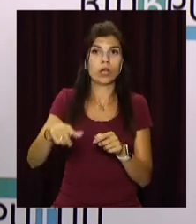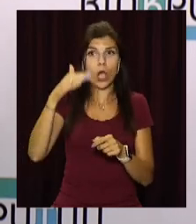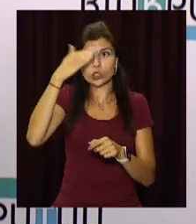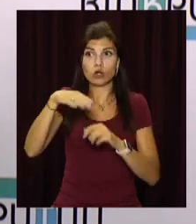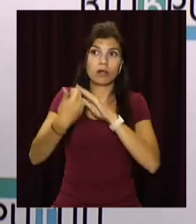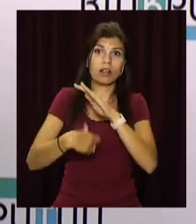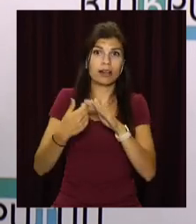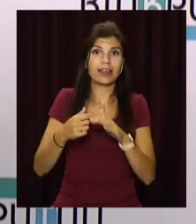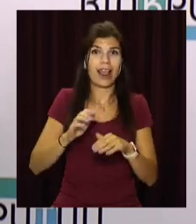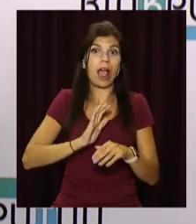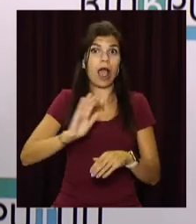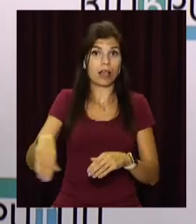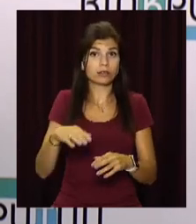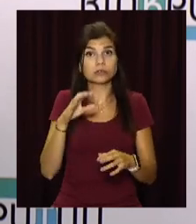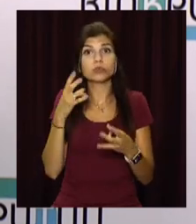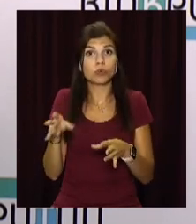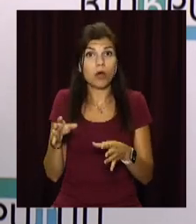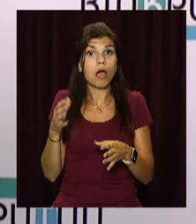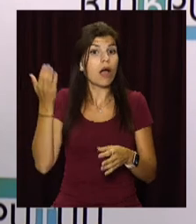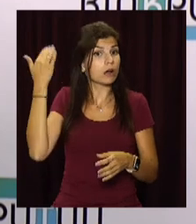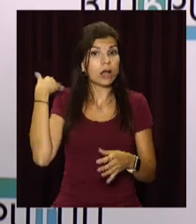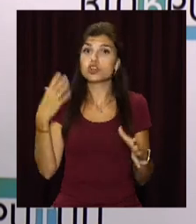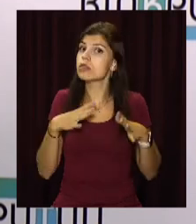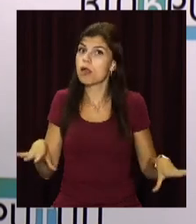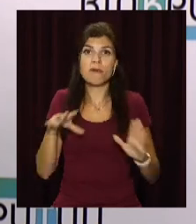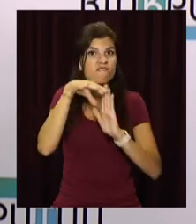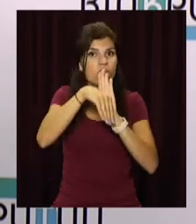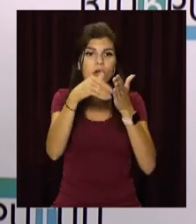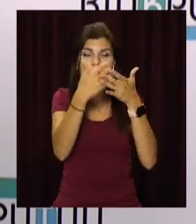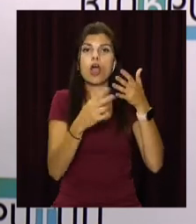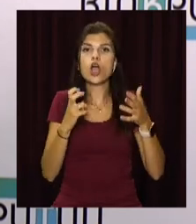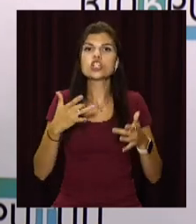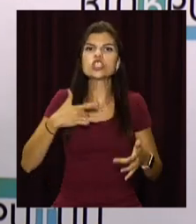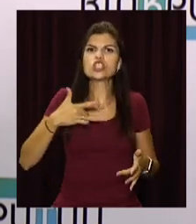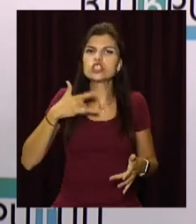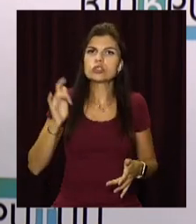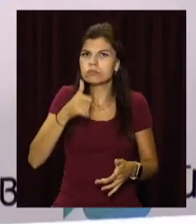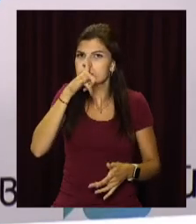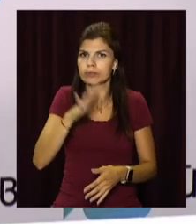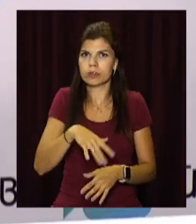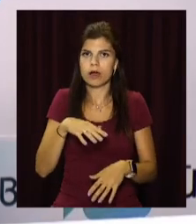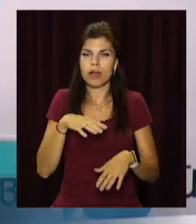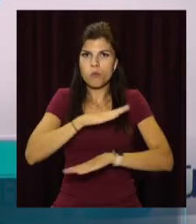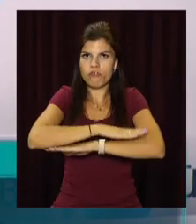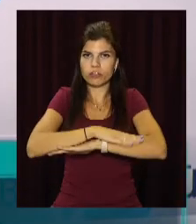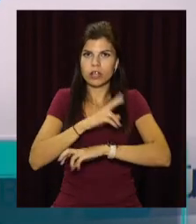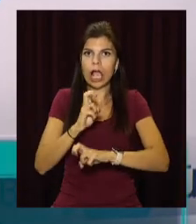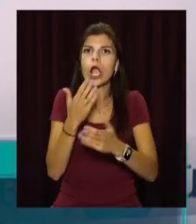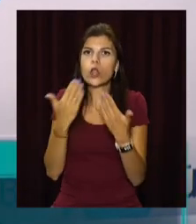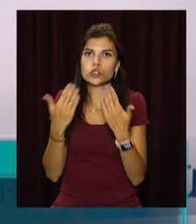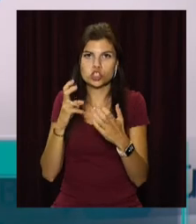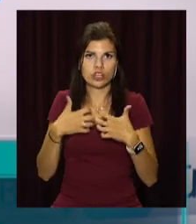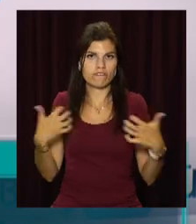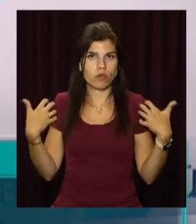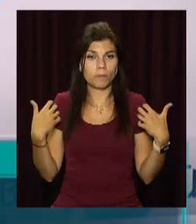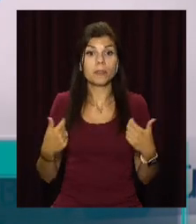использовании отравляющих веществ не было включено в перечень жестокого отношения к животным. Очень хотим прийти в Европу,